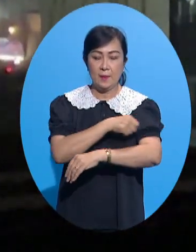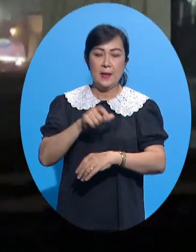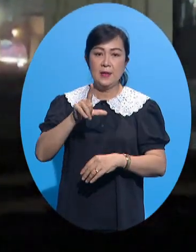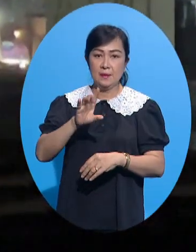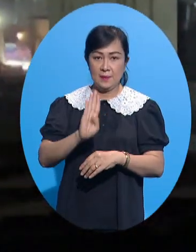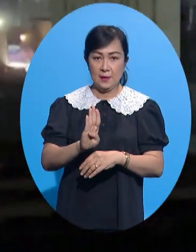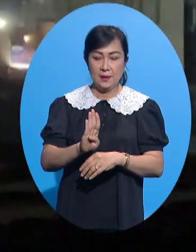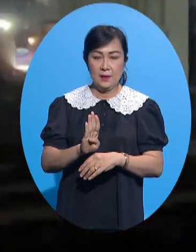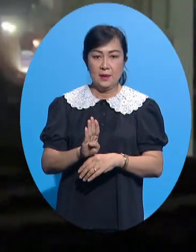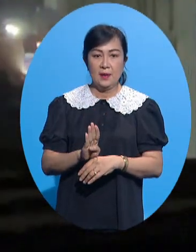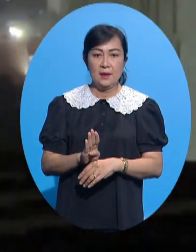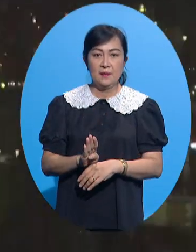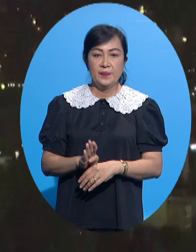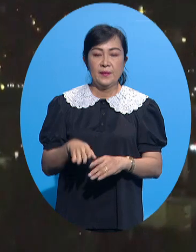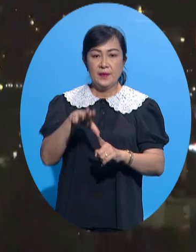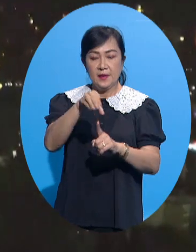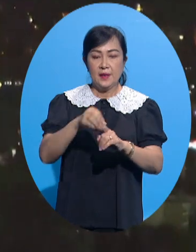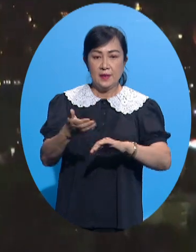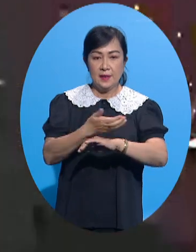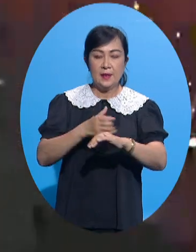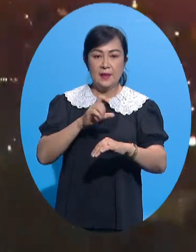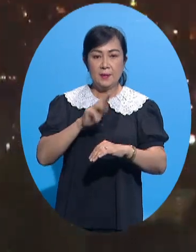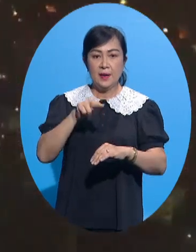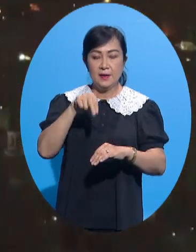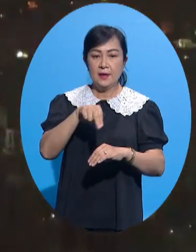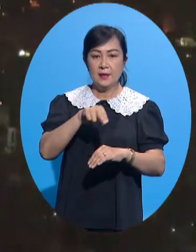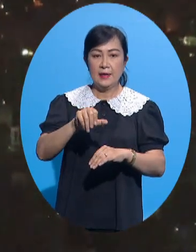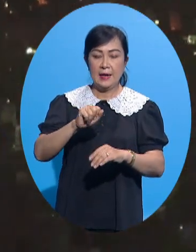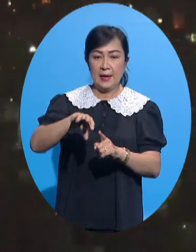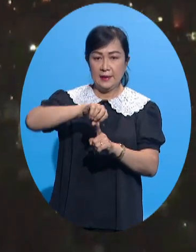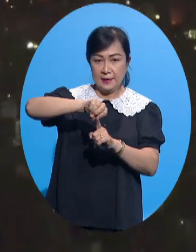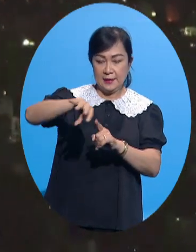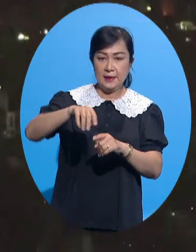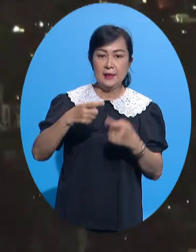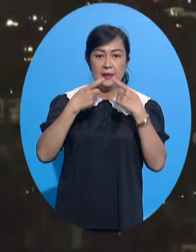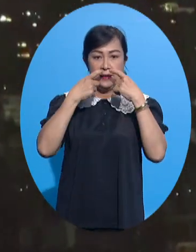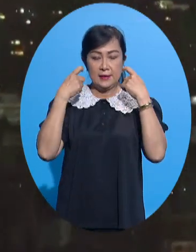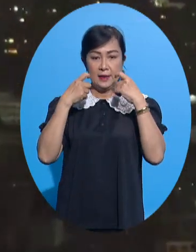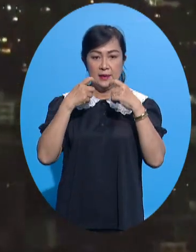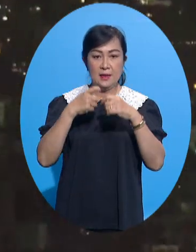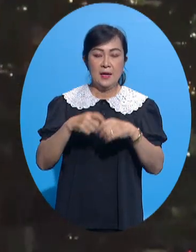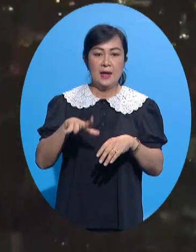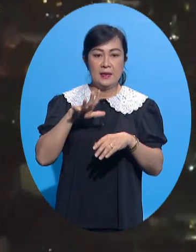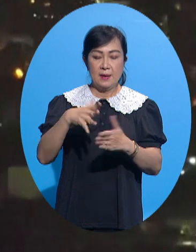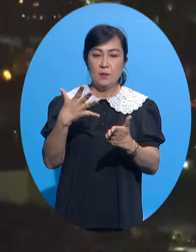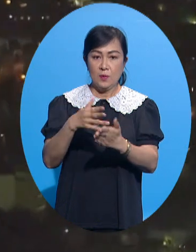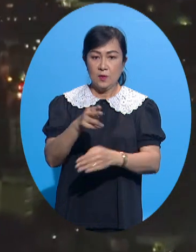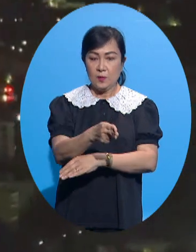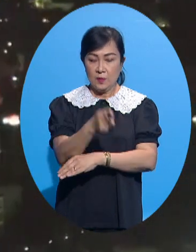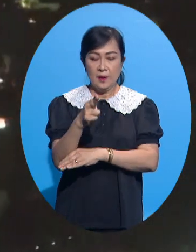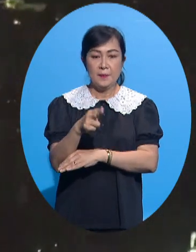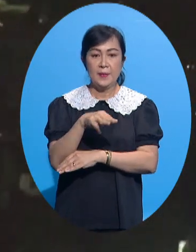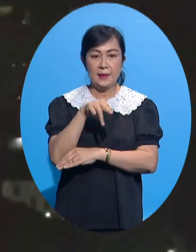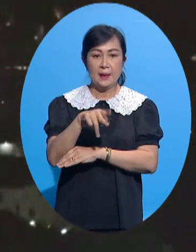Liban. Trong khi đó, hãng thông tấn nhà nước Liban NNA đưa tin, Israel đã tiến hành ít nhất 5 vụ không kích vào miền